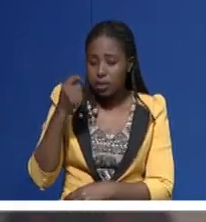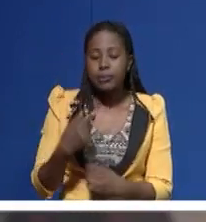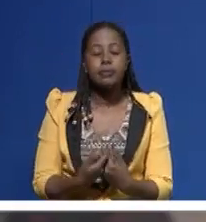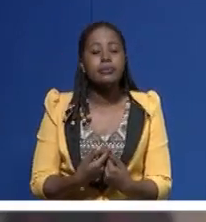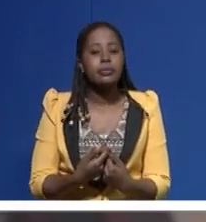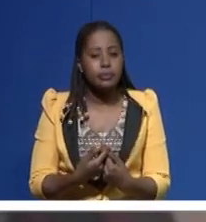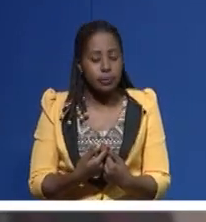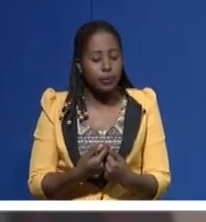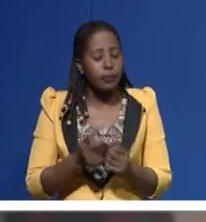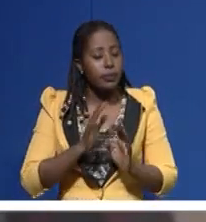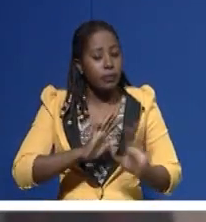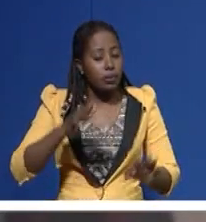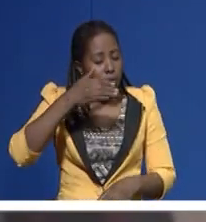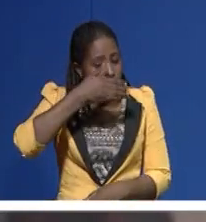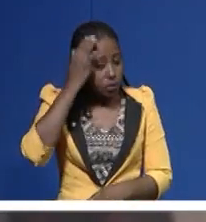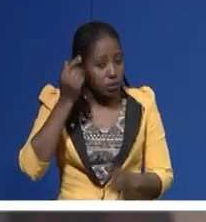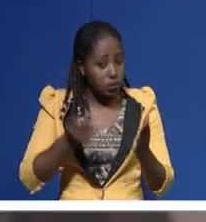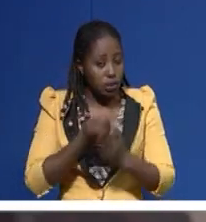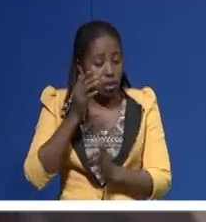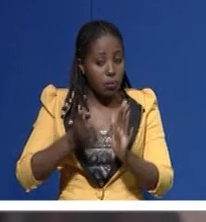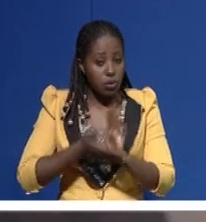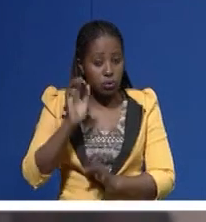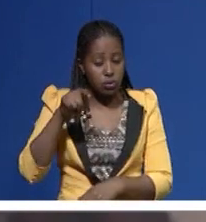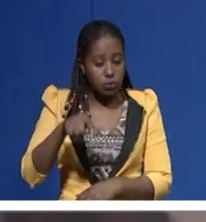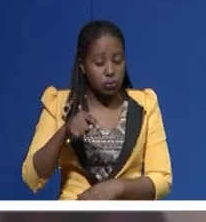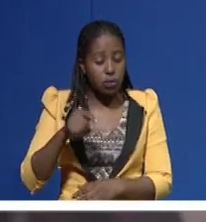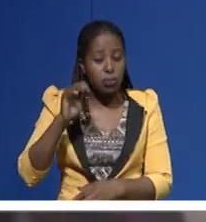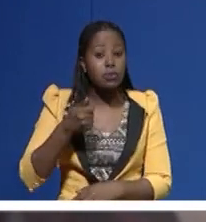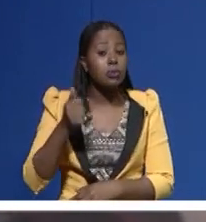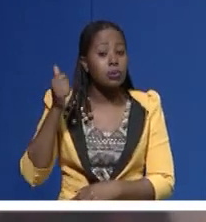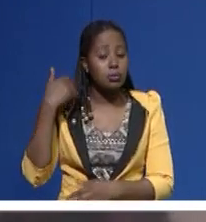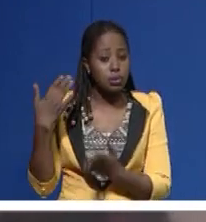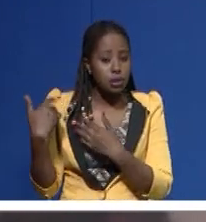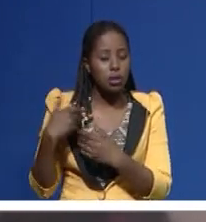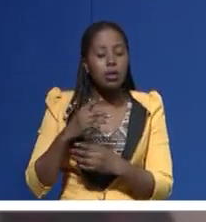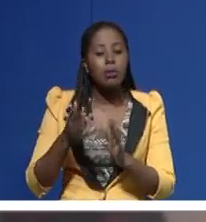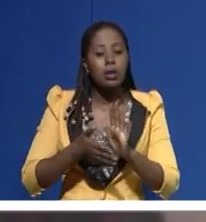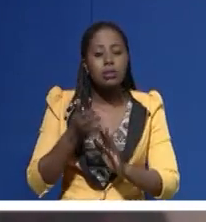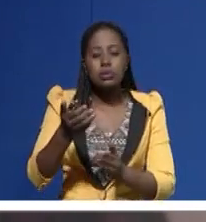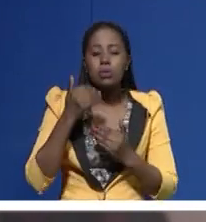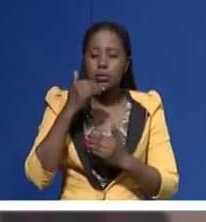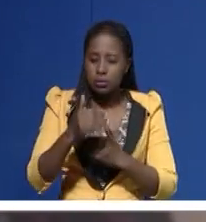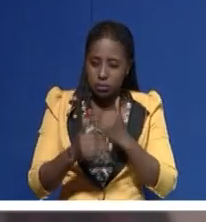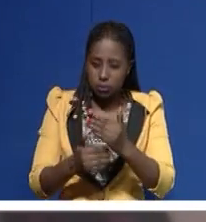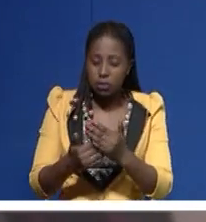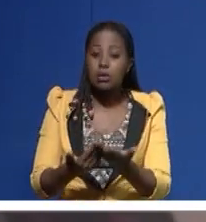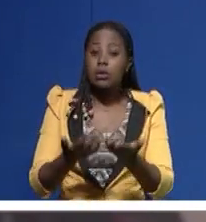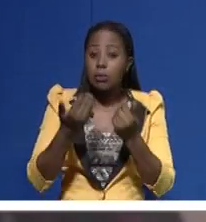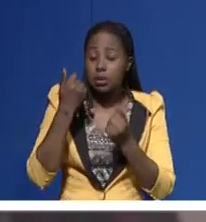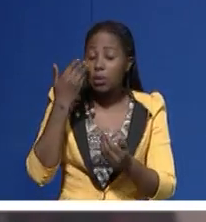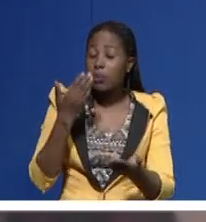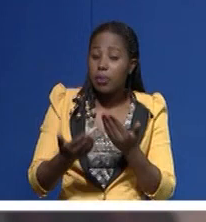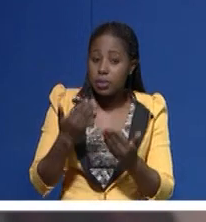Tayari serikali tangu mwanzoni wa mwezi huu na mwezi uliopita walikuwa wameanza kuchukua hatua stahiki kwa ajili ya